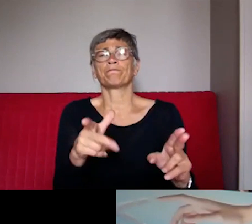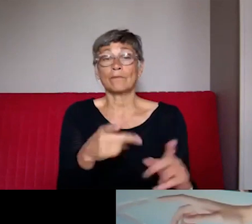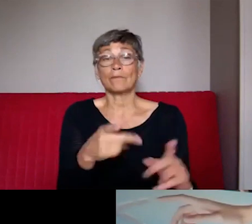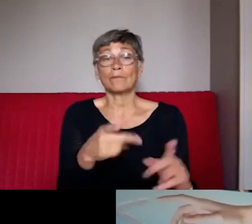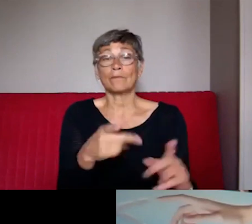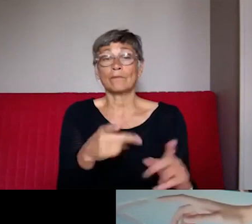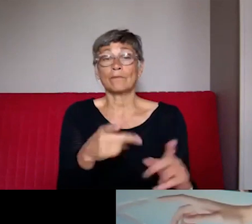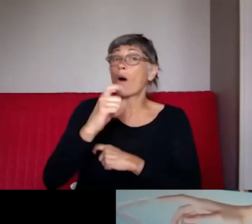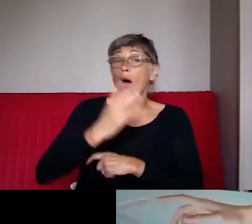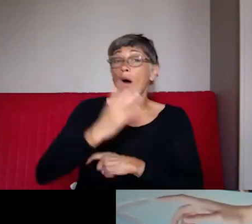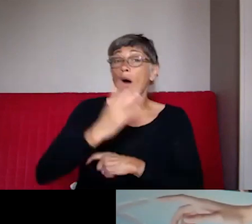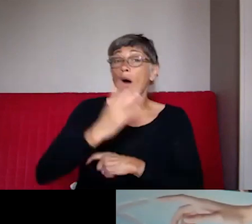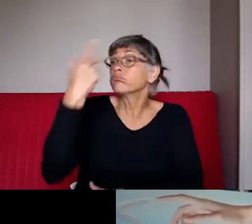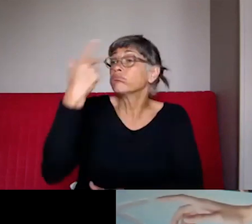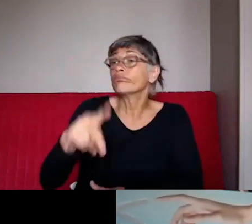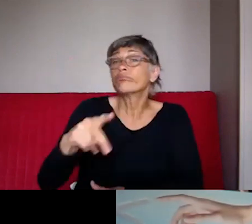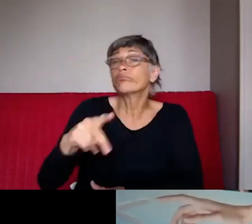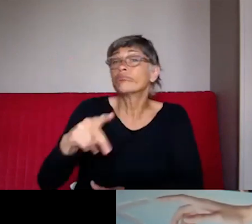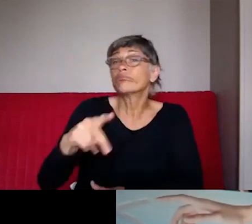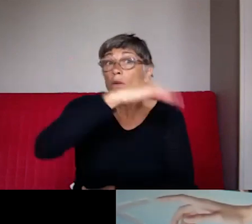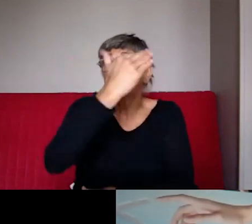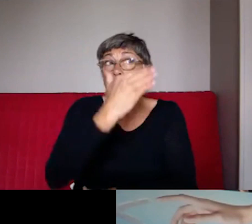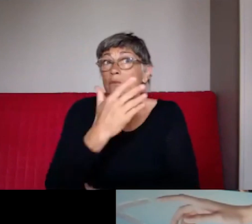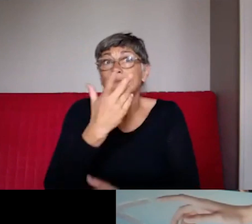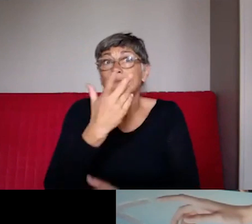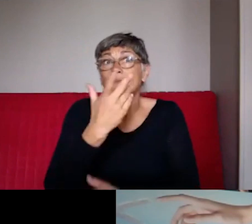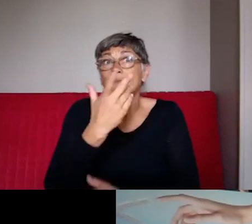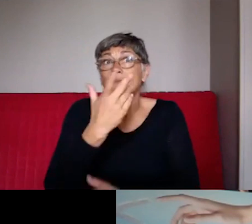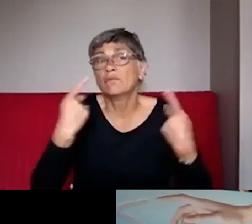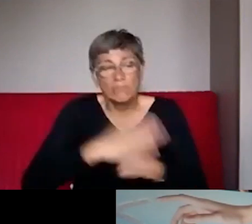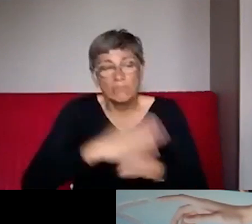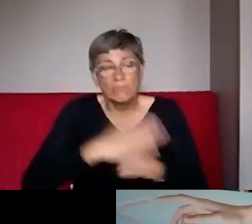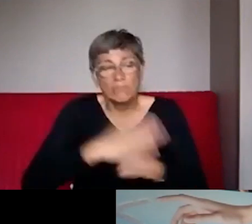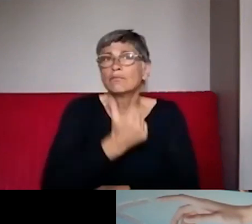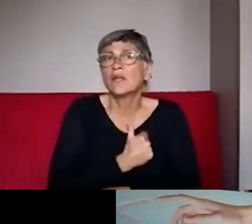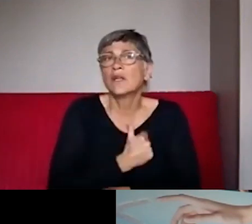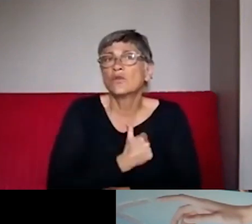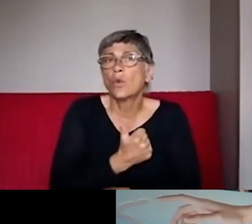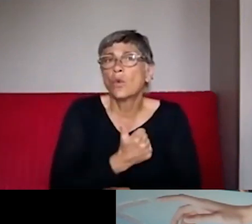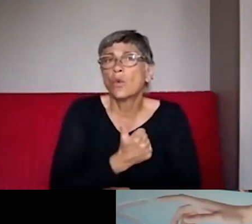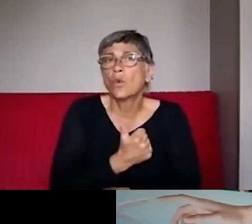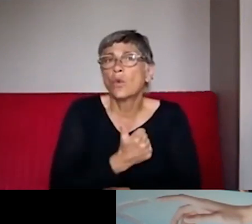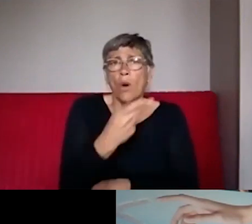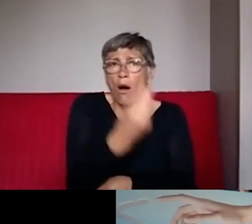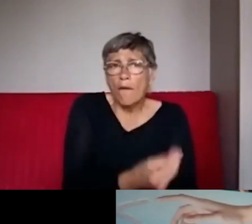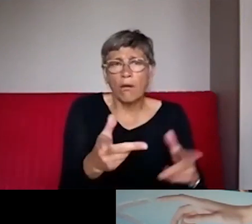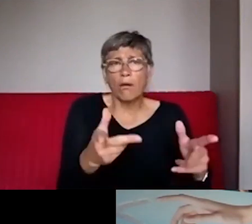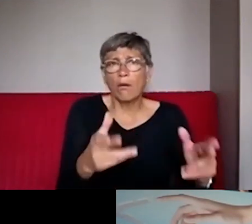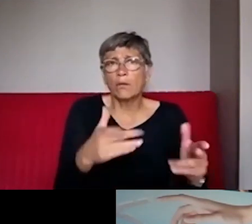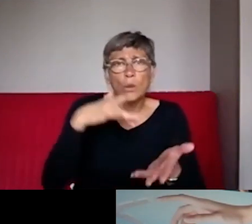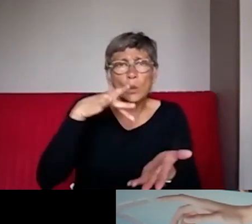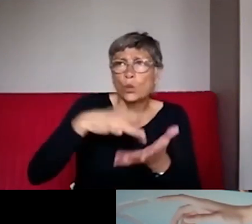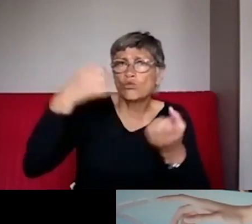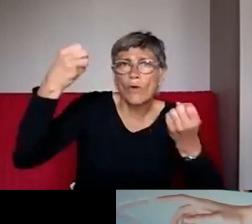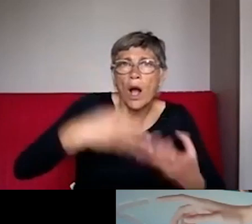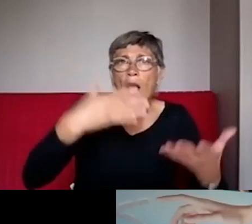personne. Donc, on va effectivement prendre en compte toute son histoire personnelle, son enfance, tout ce qu'elle a pu vivre, tout ce qui est à